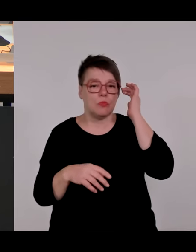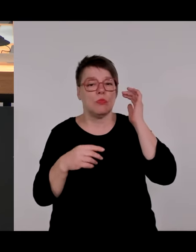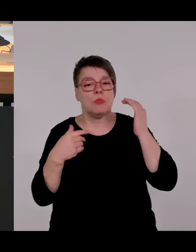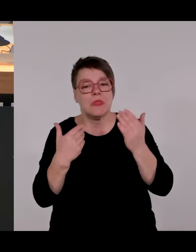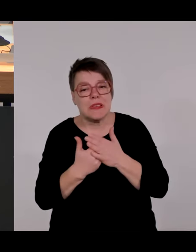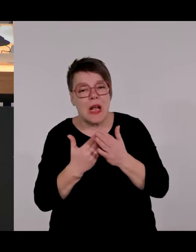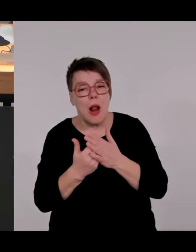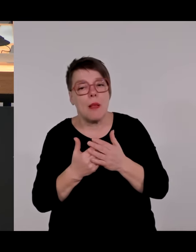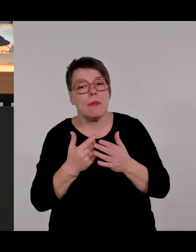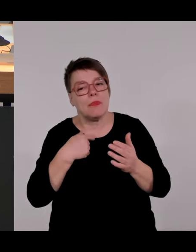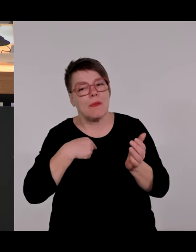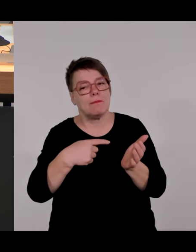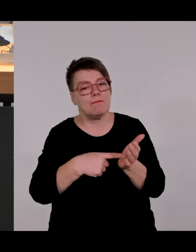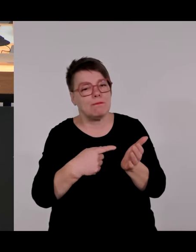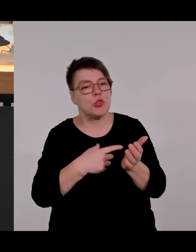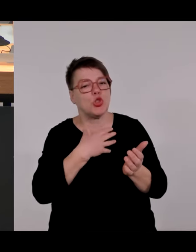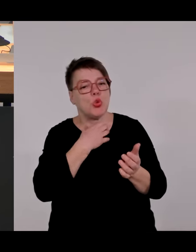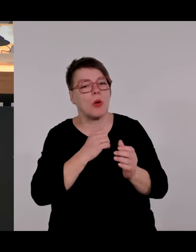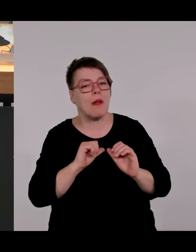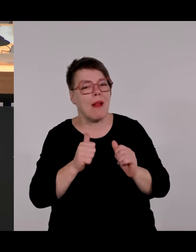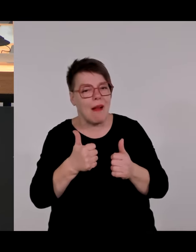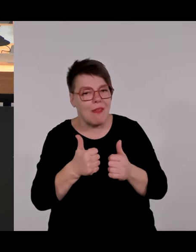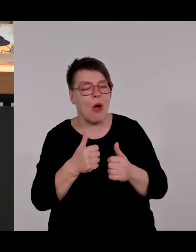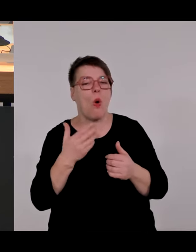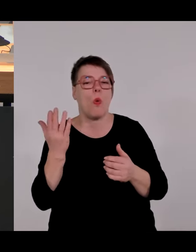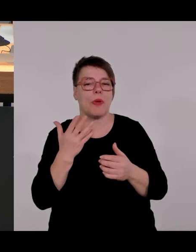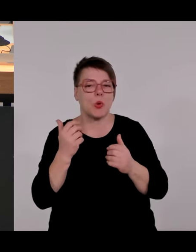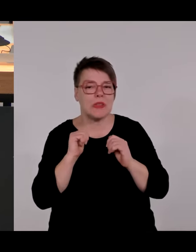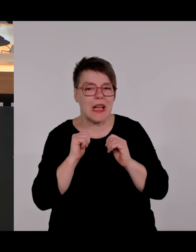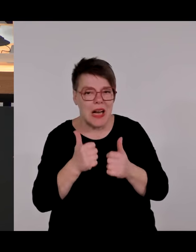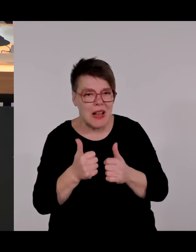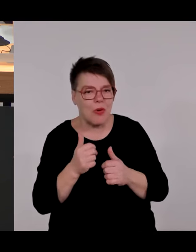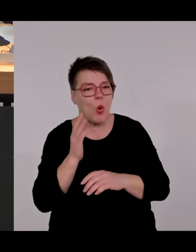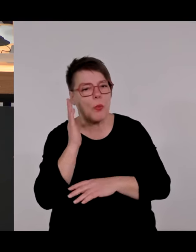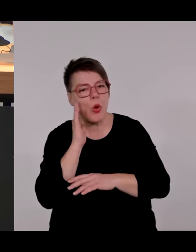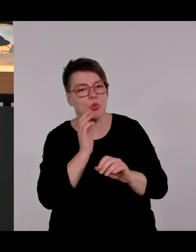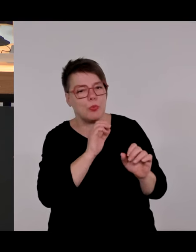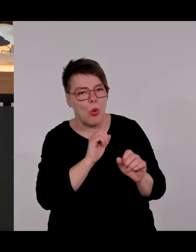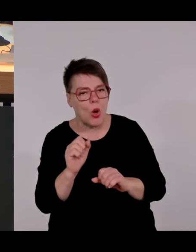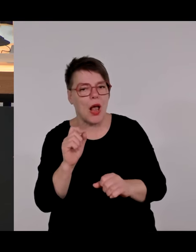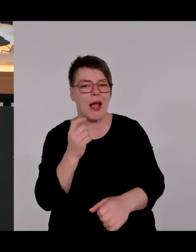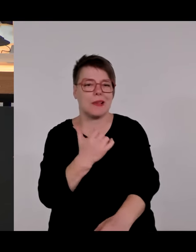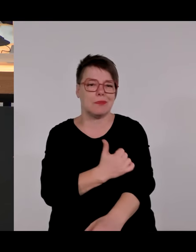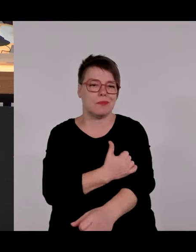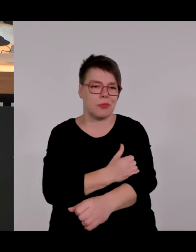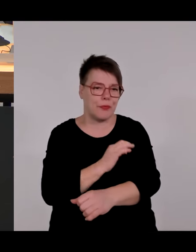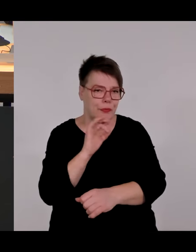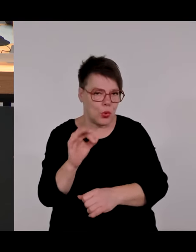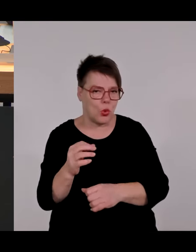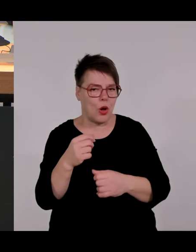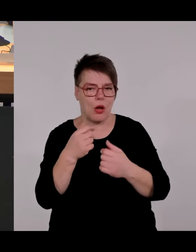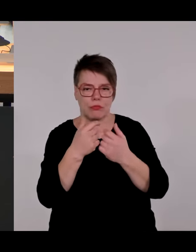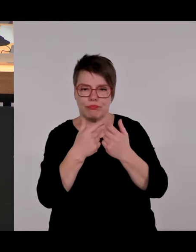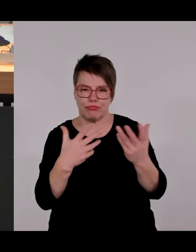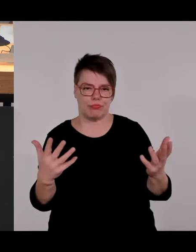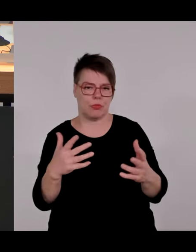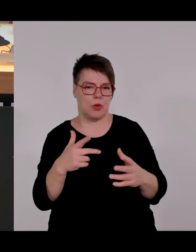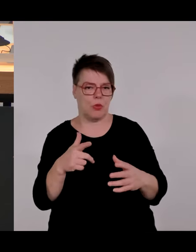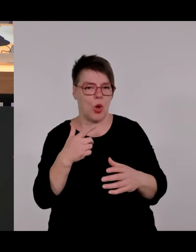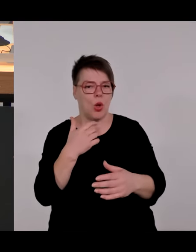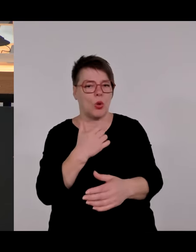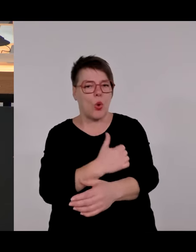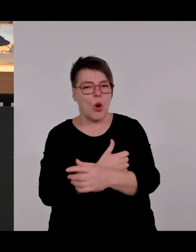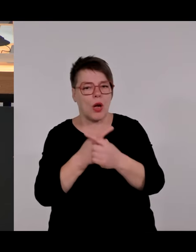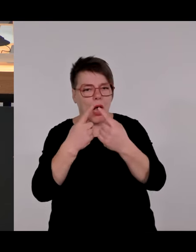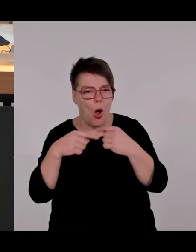mehr wert sind als das Papier, auf dem sie stehen. Weil Sie von der Koalition haben hier einen Haushalt mit riesigen Sparvorgaben beschlossen. Und